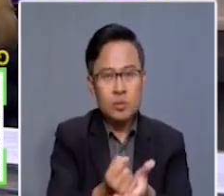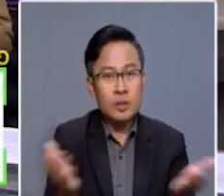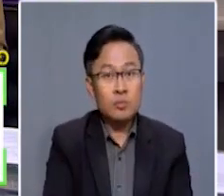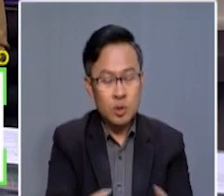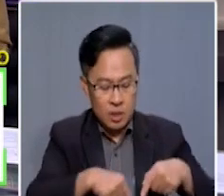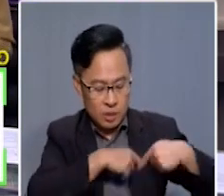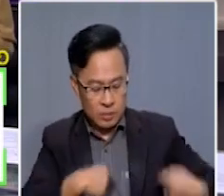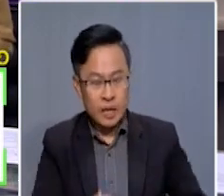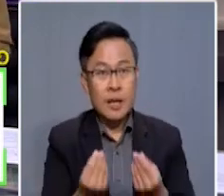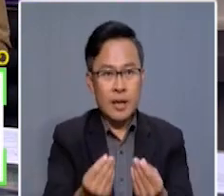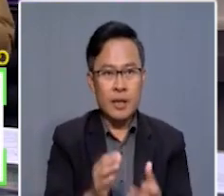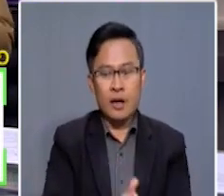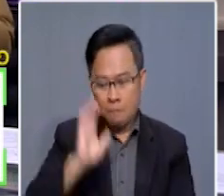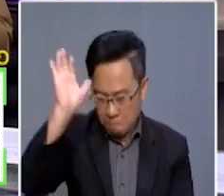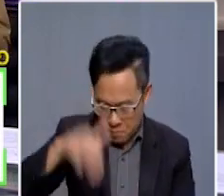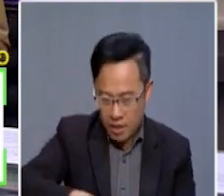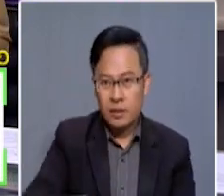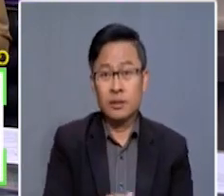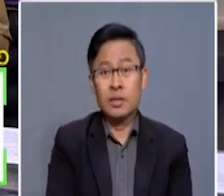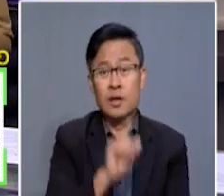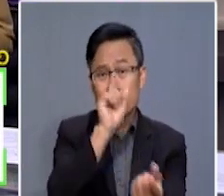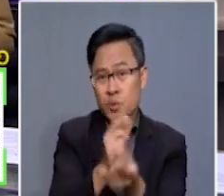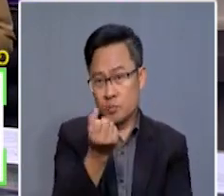ส่งสัญญ าณแล้วก็บอกมาเถอะรีบให้เ